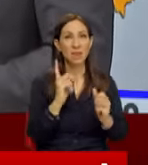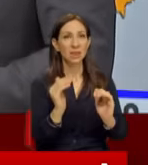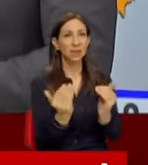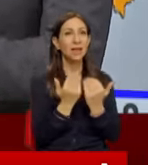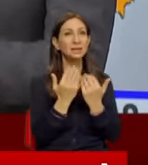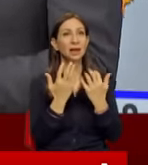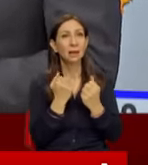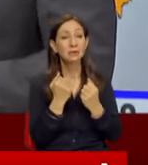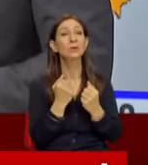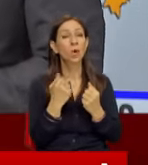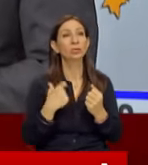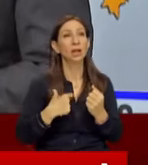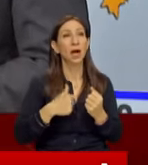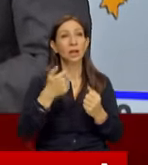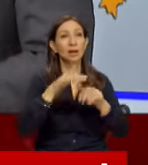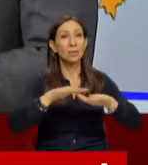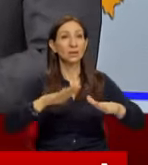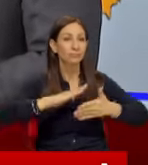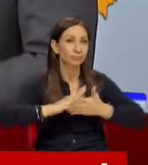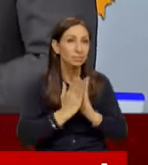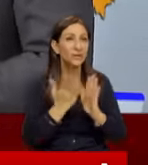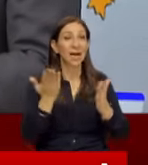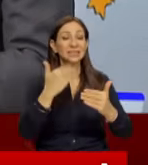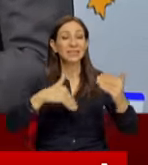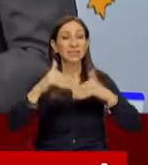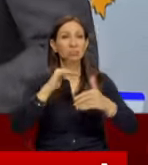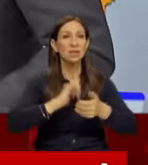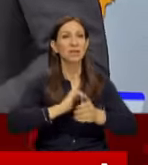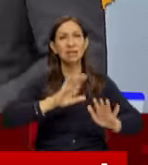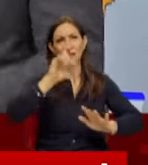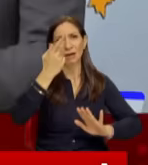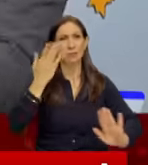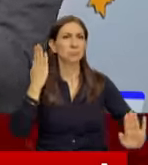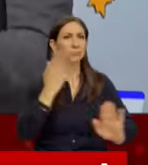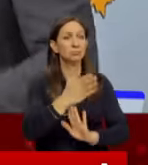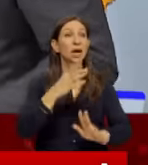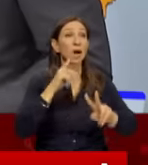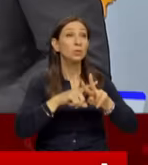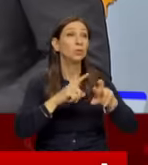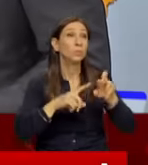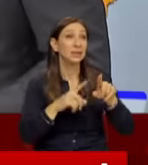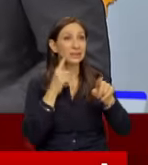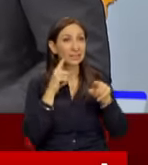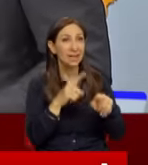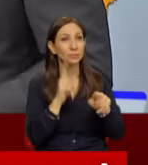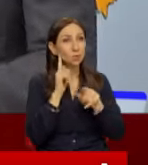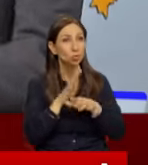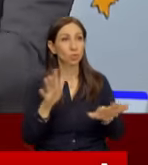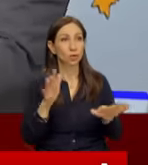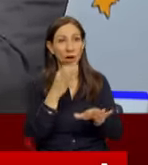buldu kendisine. Özellikle işte altılı masanın dağılması ya da seçime ittifaksız girilmesini hatırlatarak Associated Press'in takipçilerine